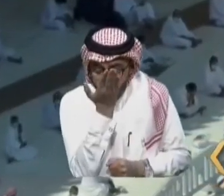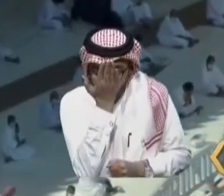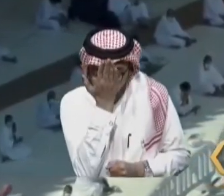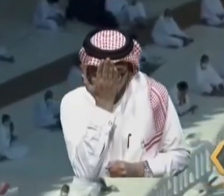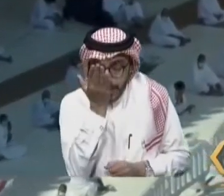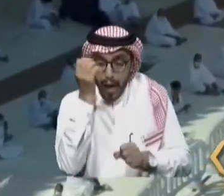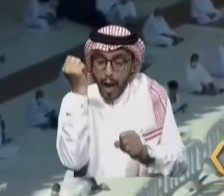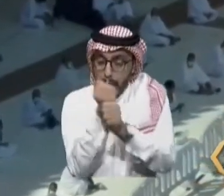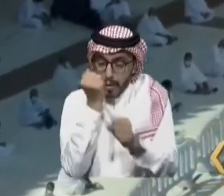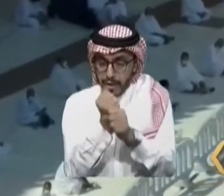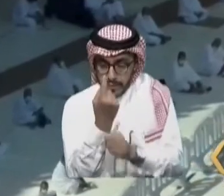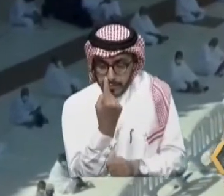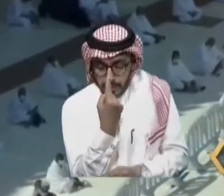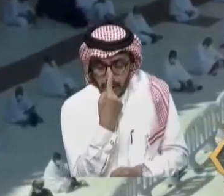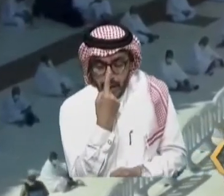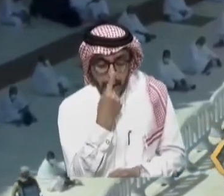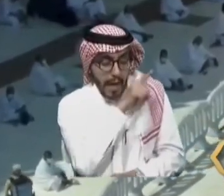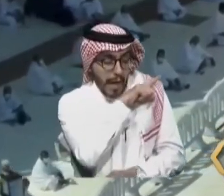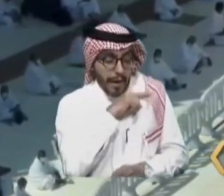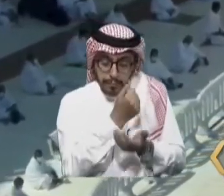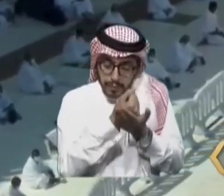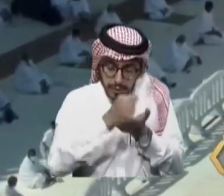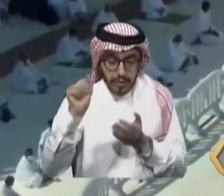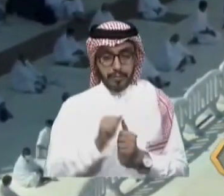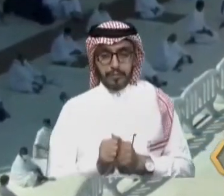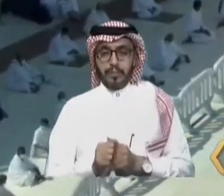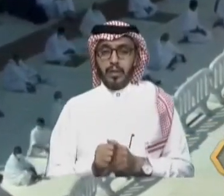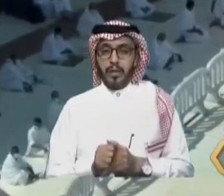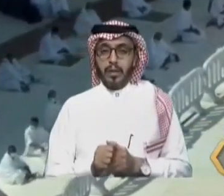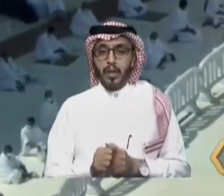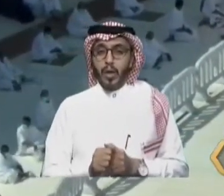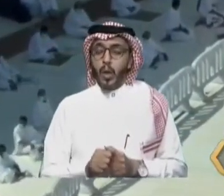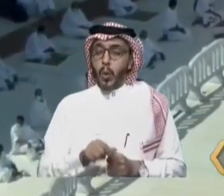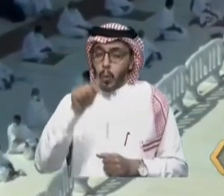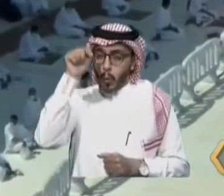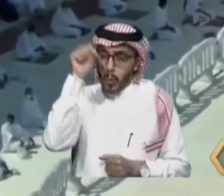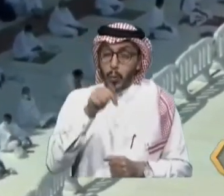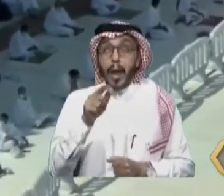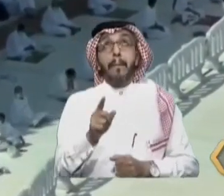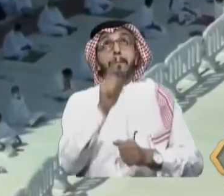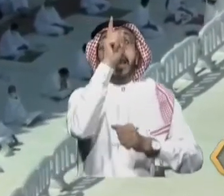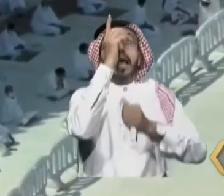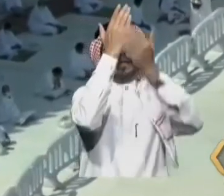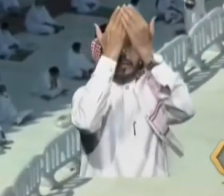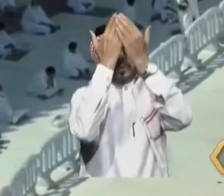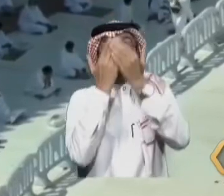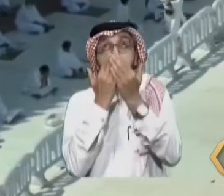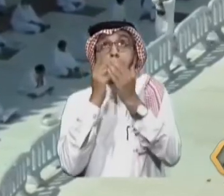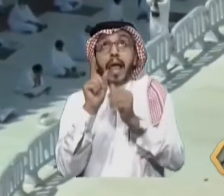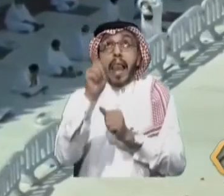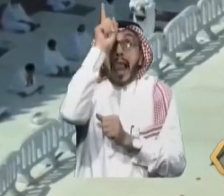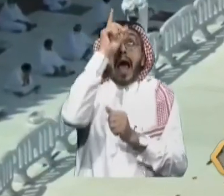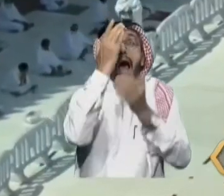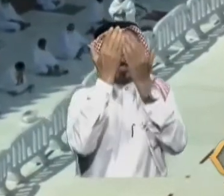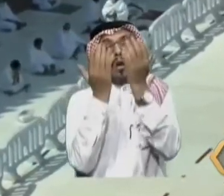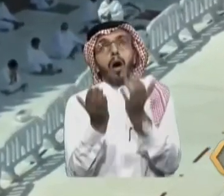بفعل المأمور وترك المحظور، وأن يكون مستعيناً بالله على